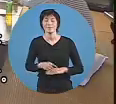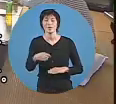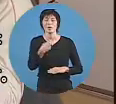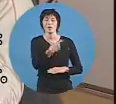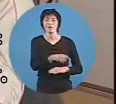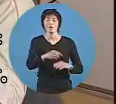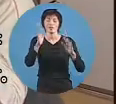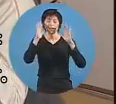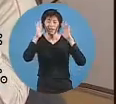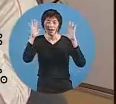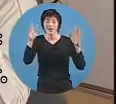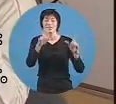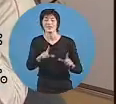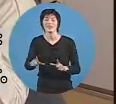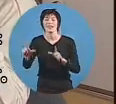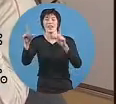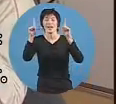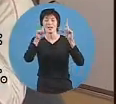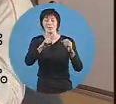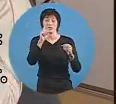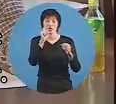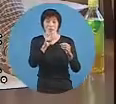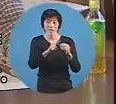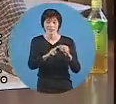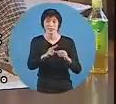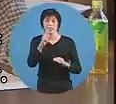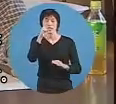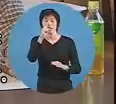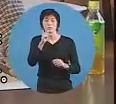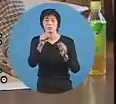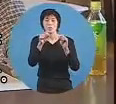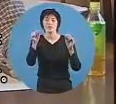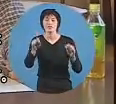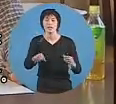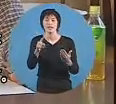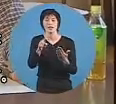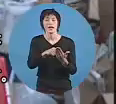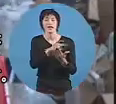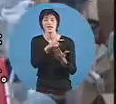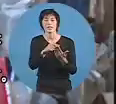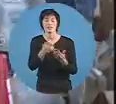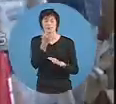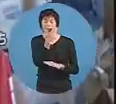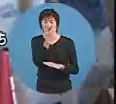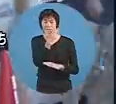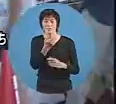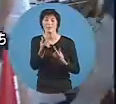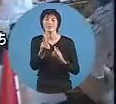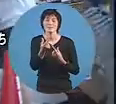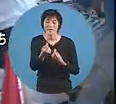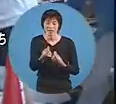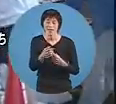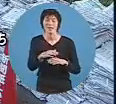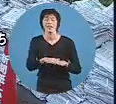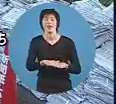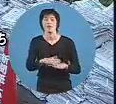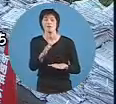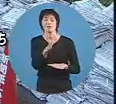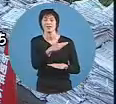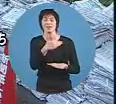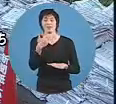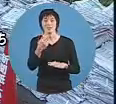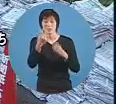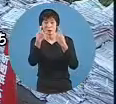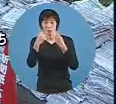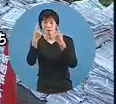ありがとうございました。 心豊かな生活を送るためには、ゴミの問題は切り離せないものだと思います。私たち一人一